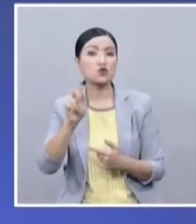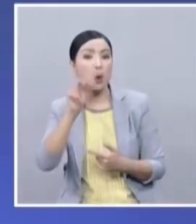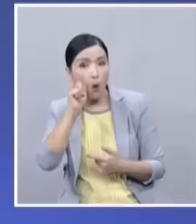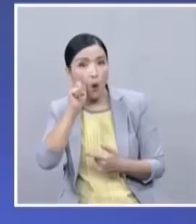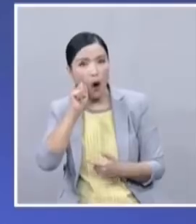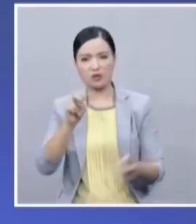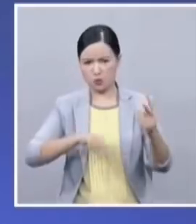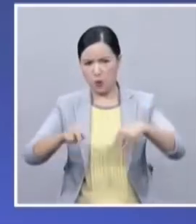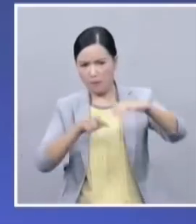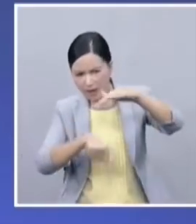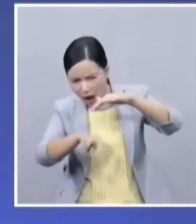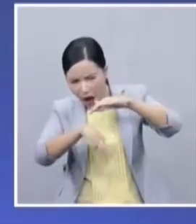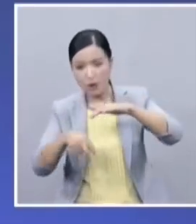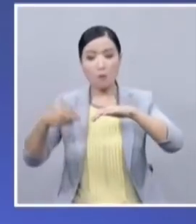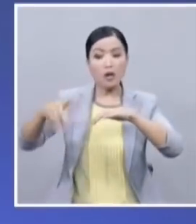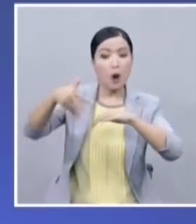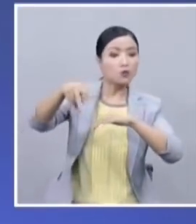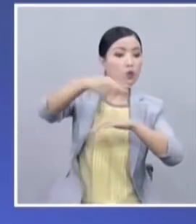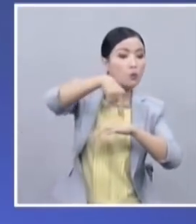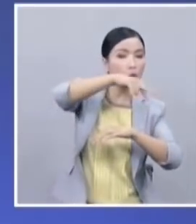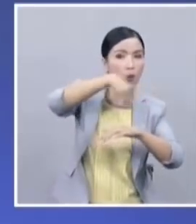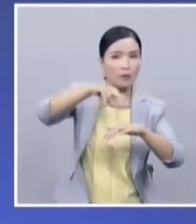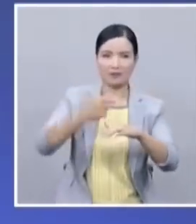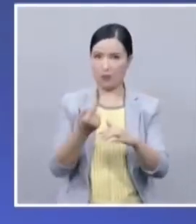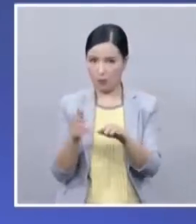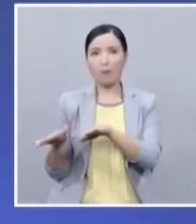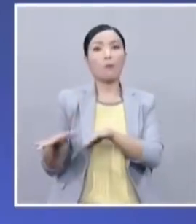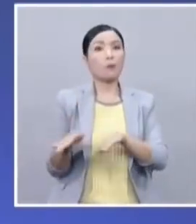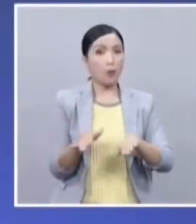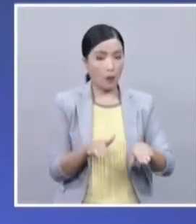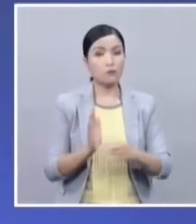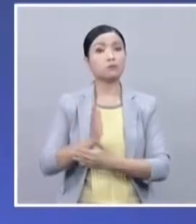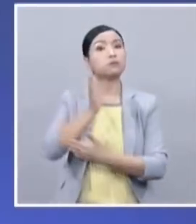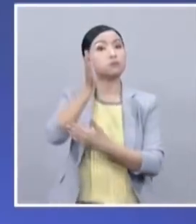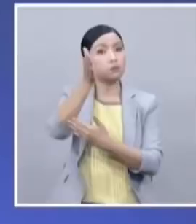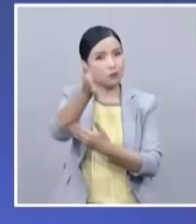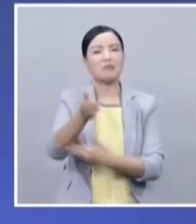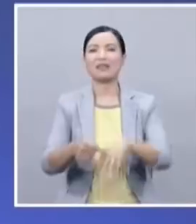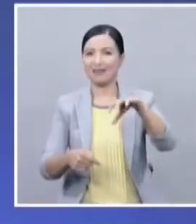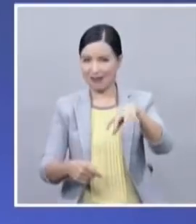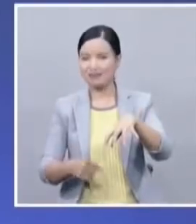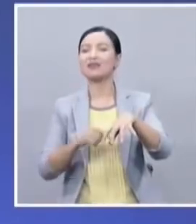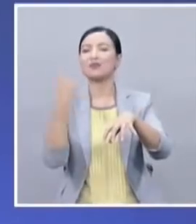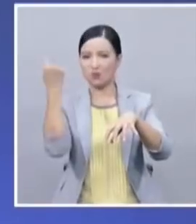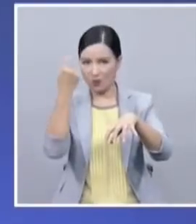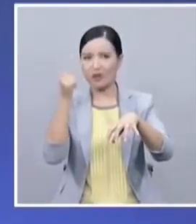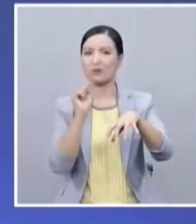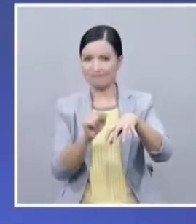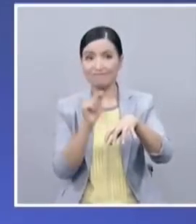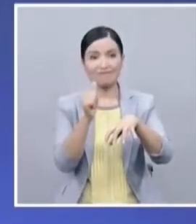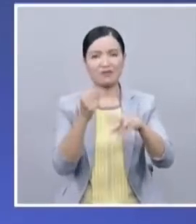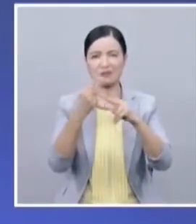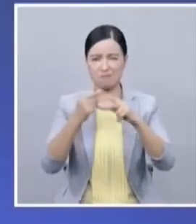แล้วก็รับรู้ถึงอันตรายต่างๆที่จะเกิดขึ้นนะครับเพราะนั้นก็ขอให้เตรียมการให้พร้อมในวันหน้าอาจจะเป็นสถานที่ท่องเที่ยว